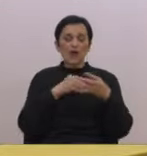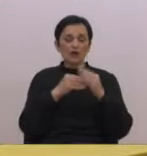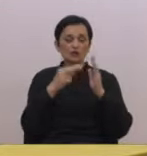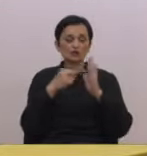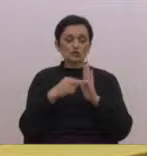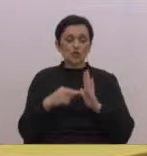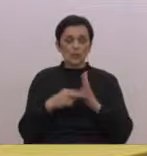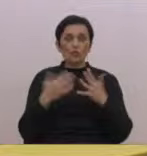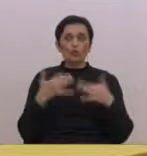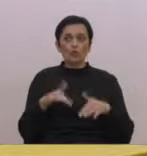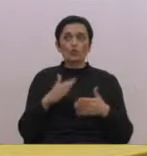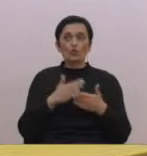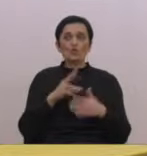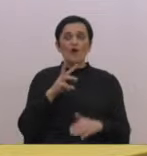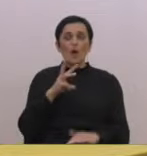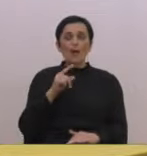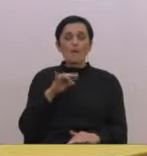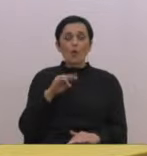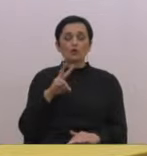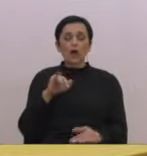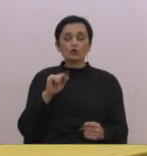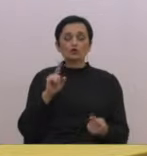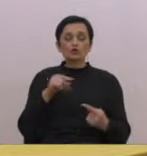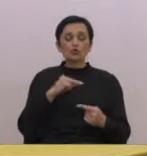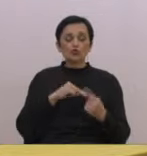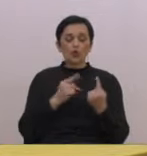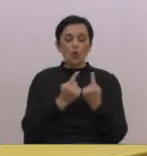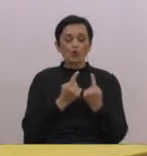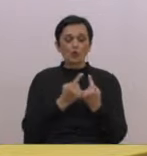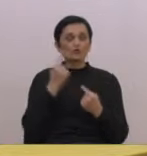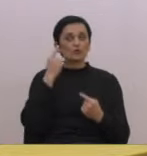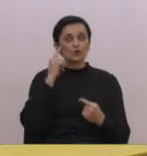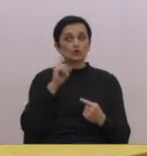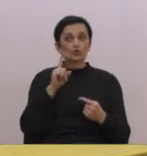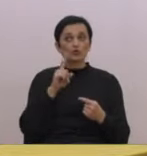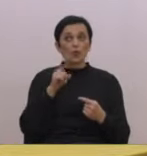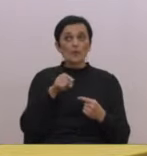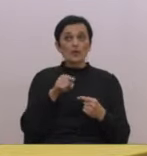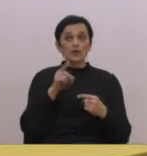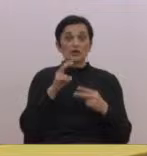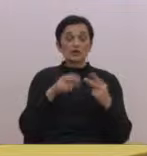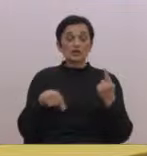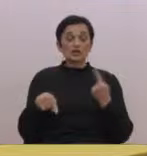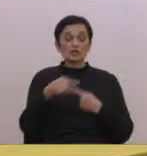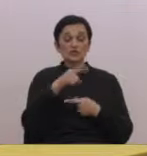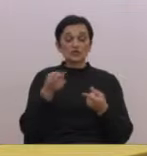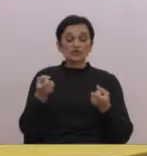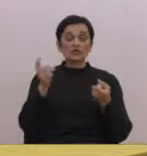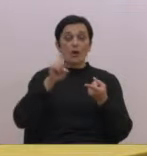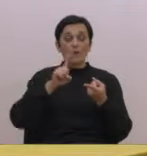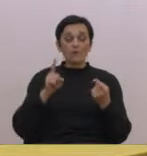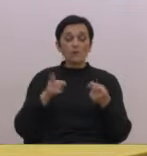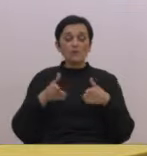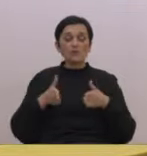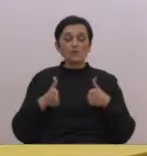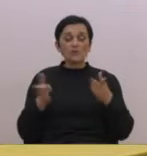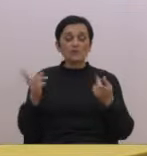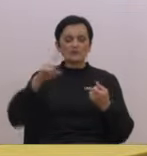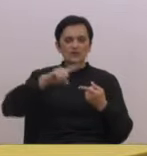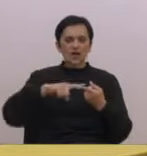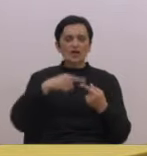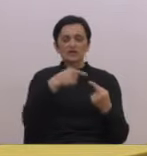ამაზე უკვე გვაქვს მემორანდუმი შესაბამისად კოლეგებთან და ვფიქრობ რომ ტრანსპორტის ინდუსტრია და დაკავშირებადობის ინდუსტრიას